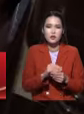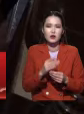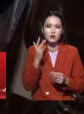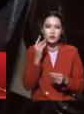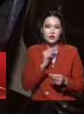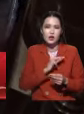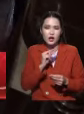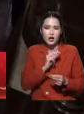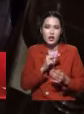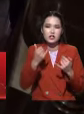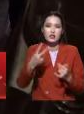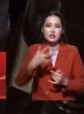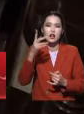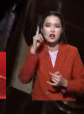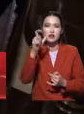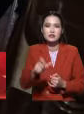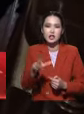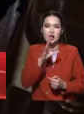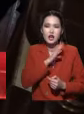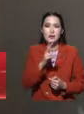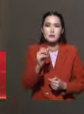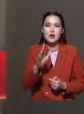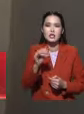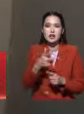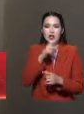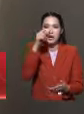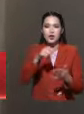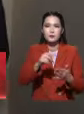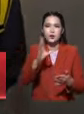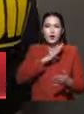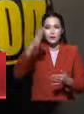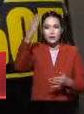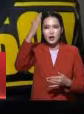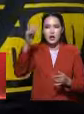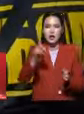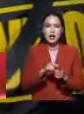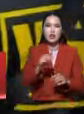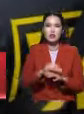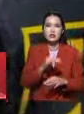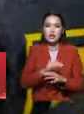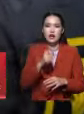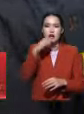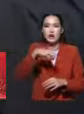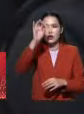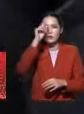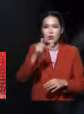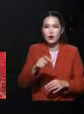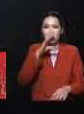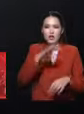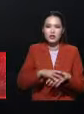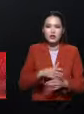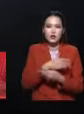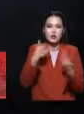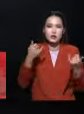Жиырма үш жиырма бес жас аралығындағы бес қыз камерадан жүзін жасырғанымен әкімшімін деп таныстырған бойжеткен полицейлерде қысыла қойған жоқ.